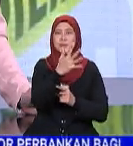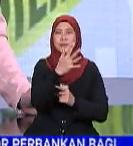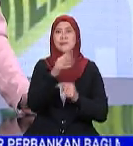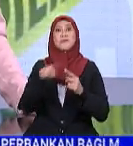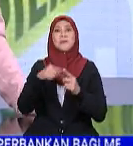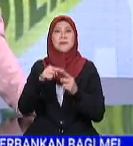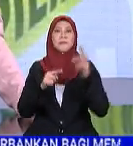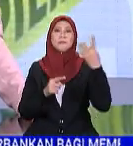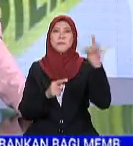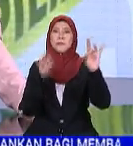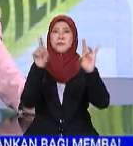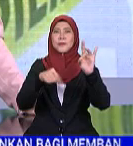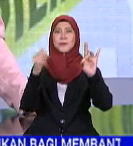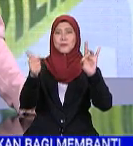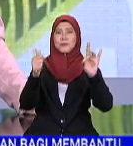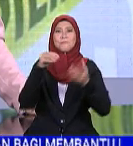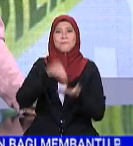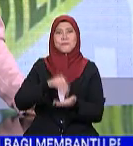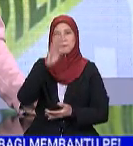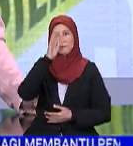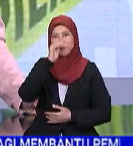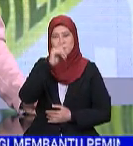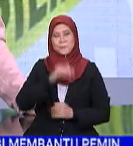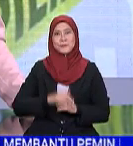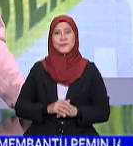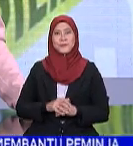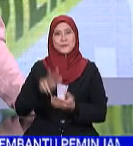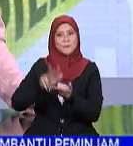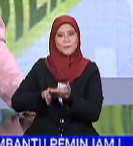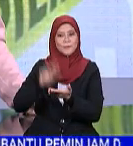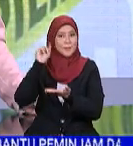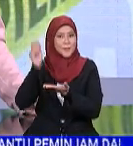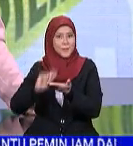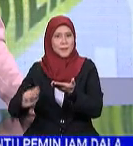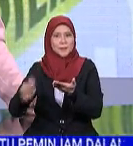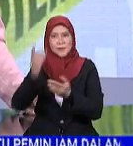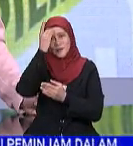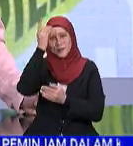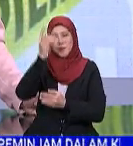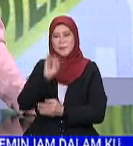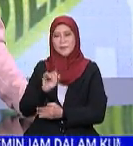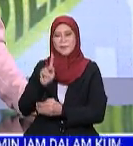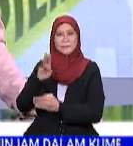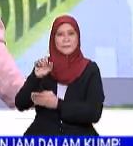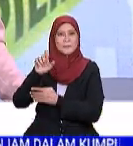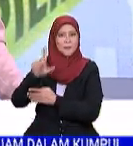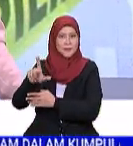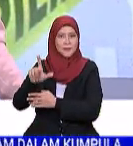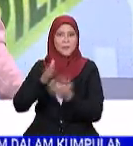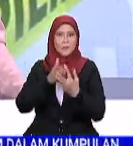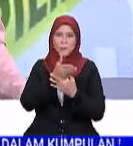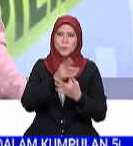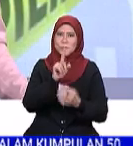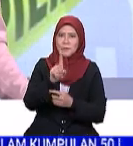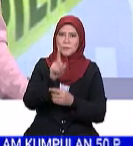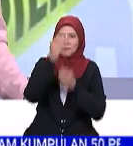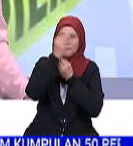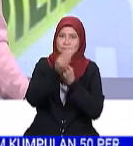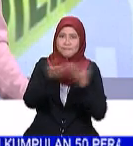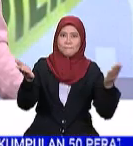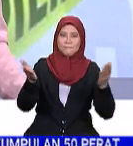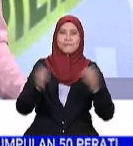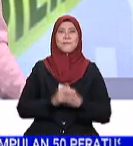18 Oktober ini di Melaka. Ini disahkan setiausahanya Dato' Ikmal Rudin Ishak menerusi satu